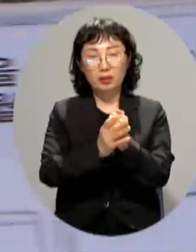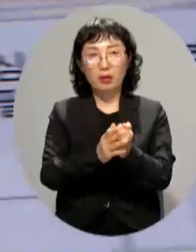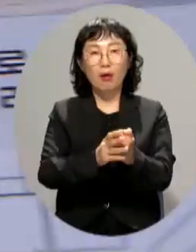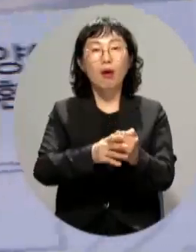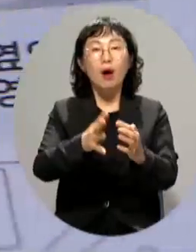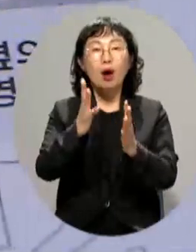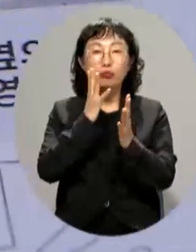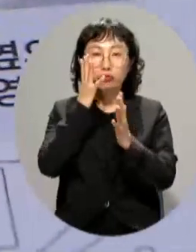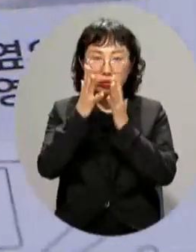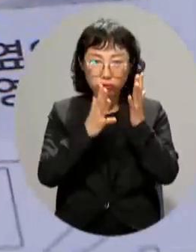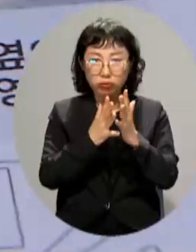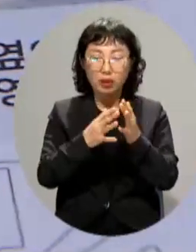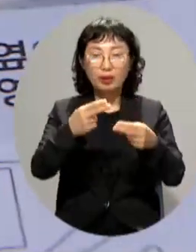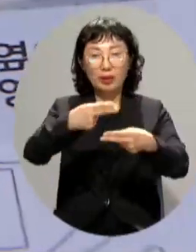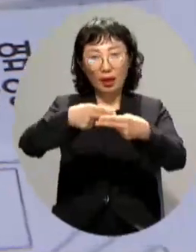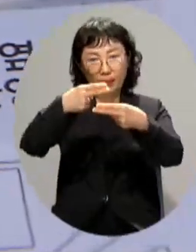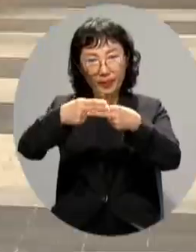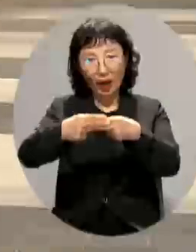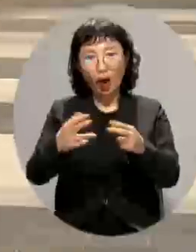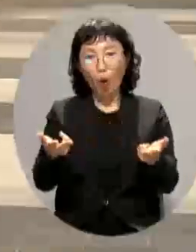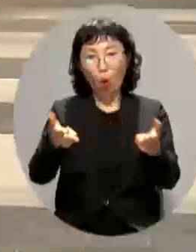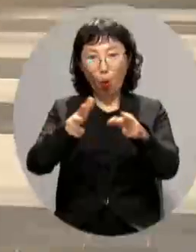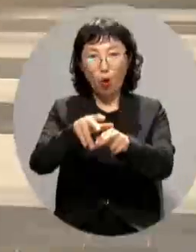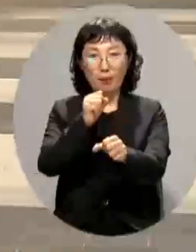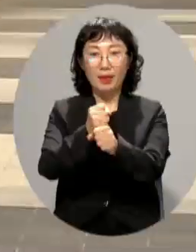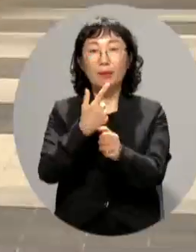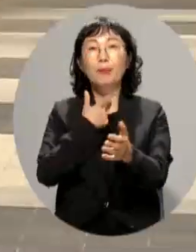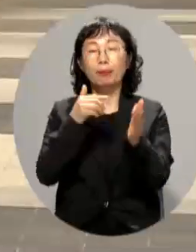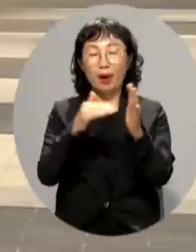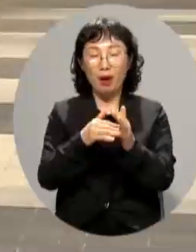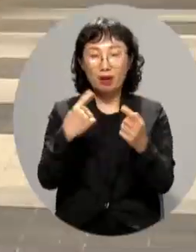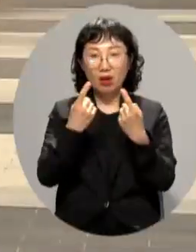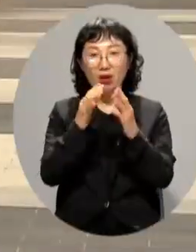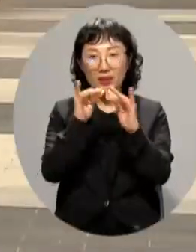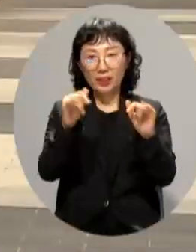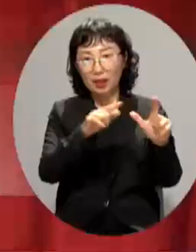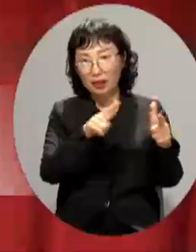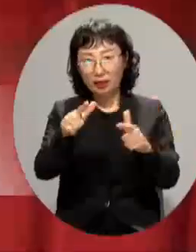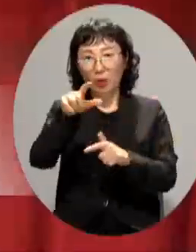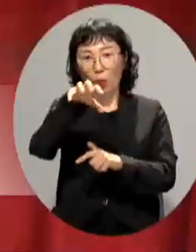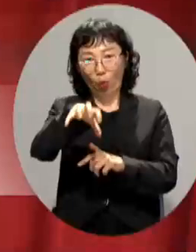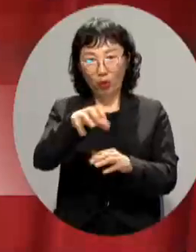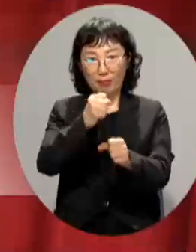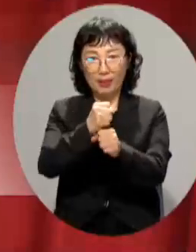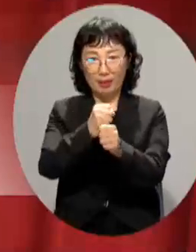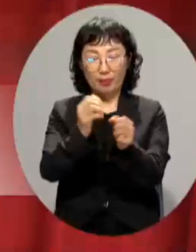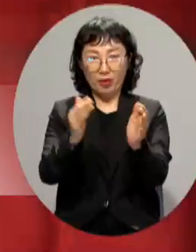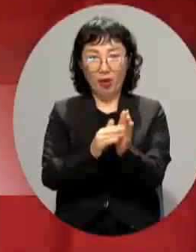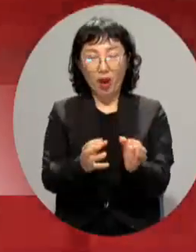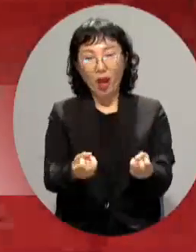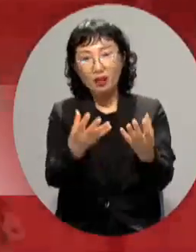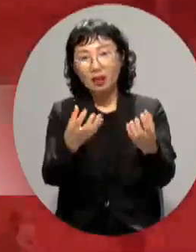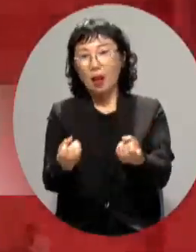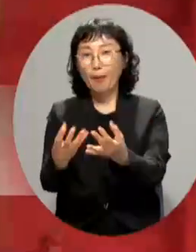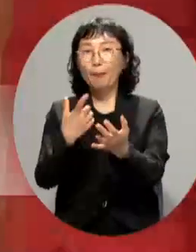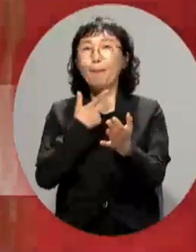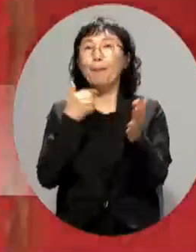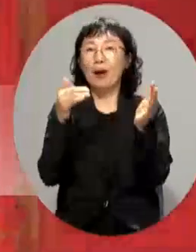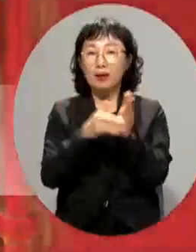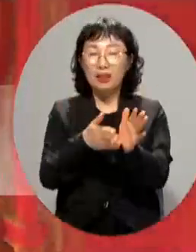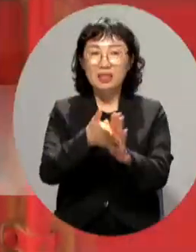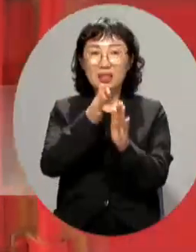담장 정원 등 테마 정원이 조성됐습니다. 그동안 여행자 도서관이 설치되고 행사 등이 진행됐지만